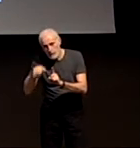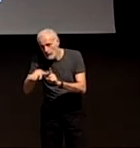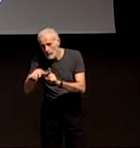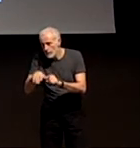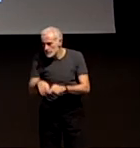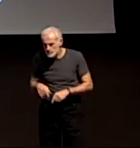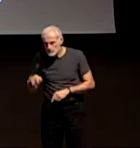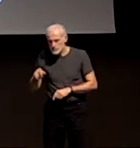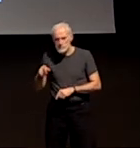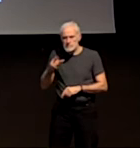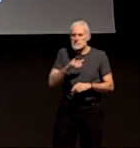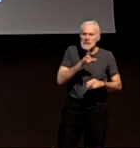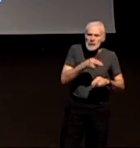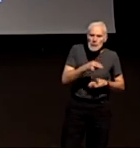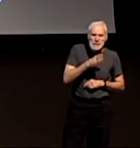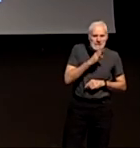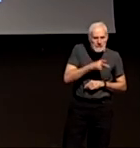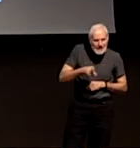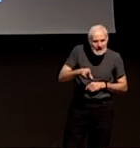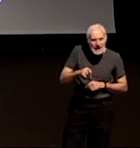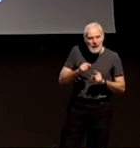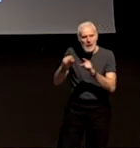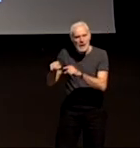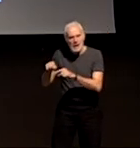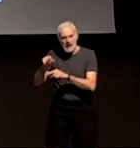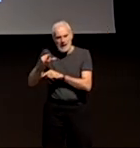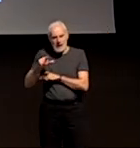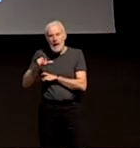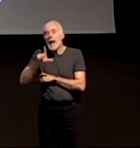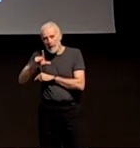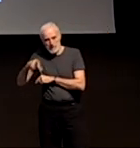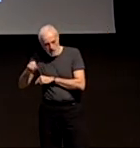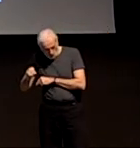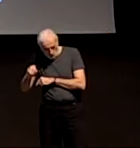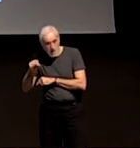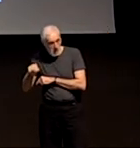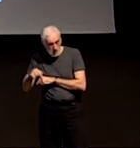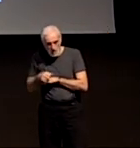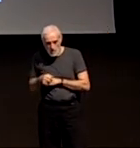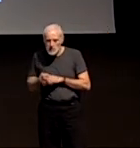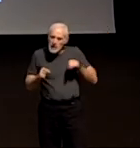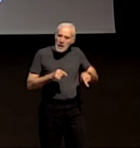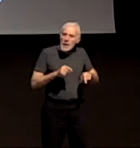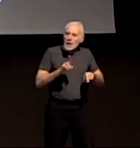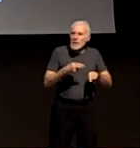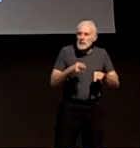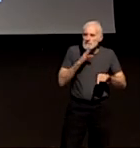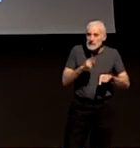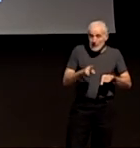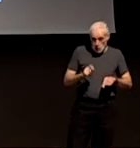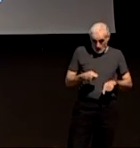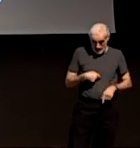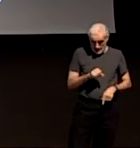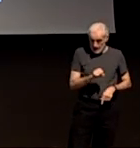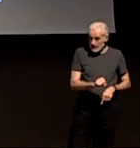sorties organisées nature midi-pyrénées moi j'en fais aussi un titre personnel notamment il a une nature midi pyrénées qui devait être ce samedi